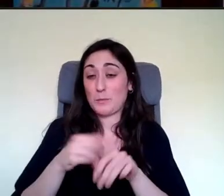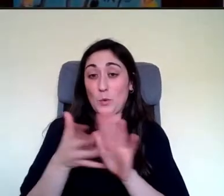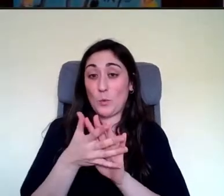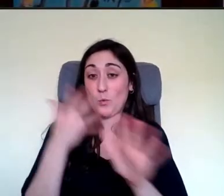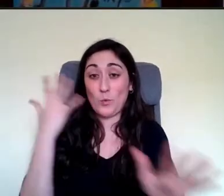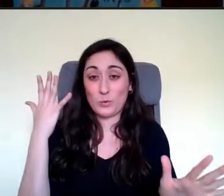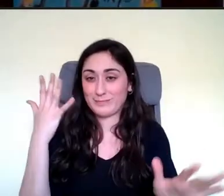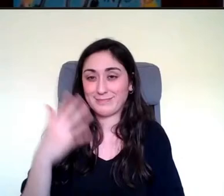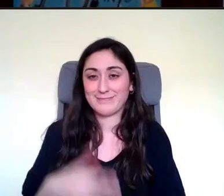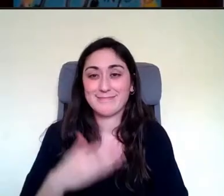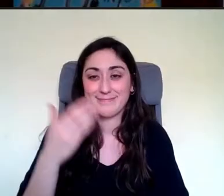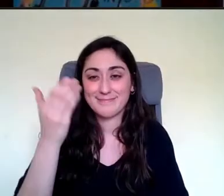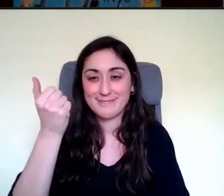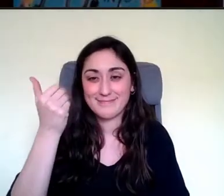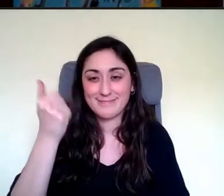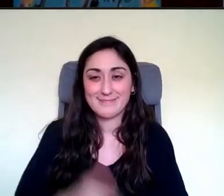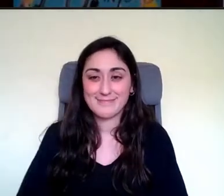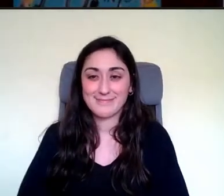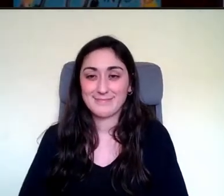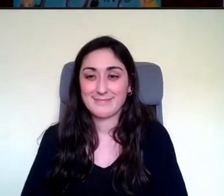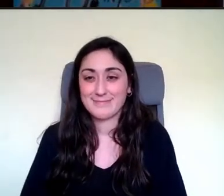aviat. Gràcies.